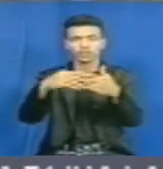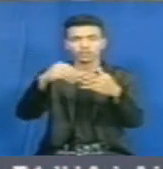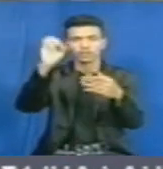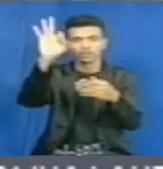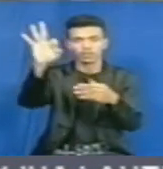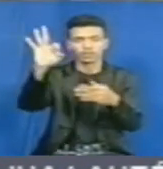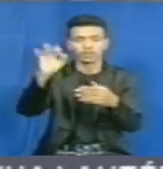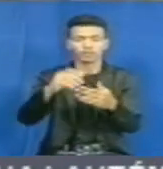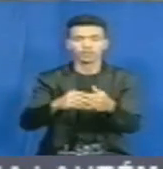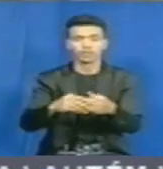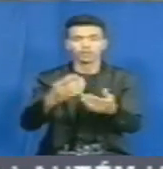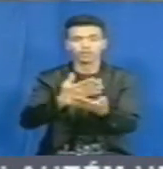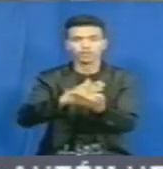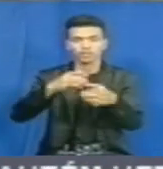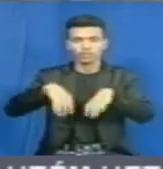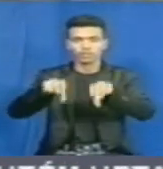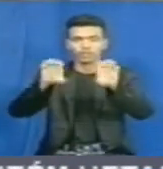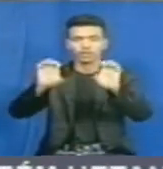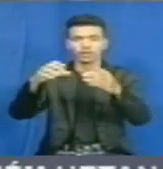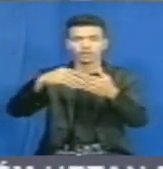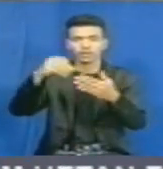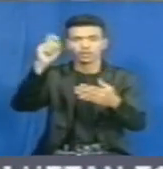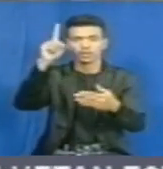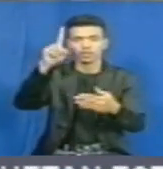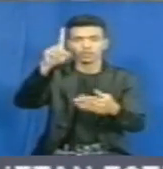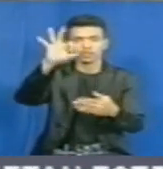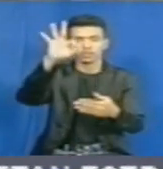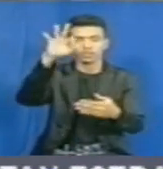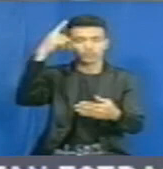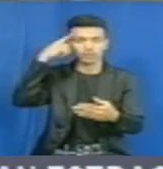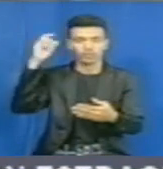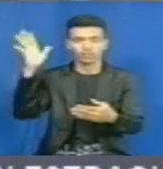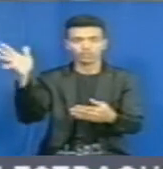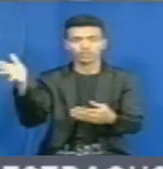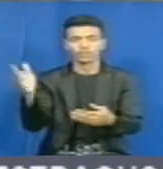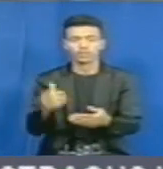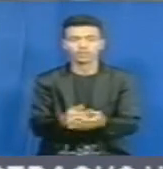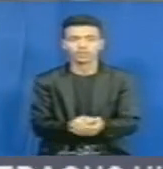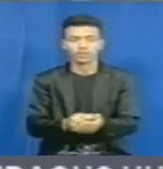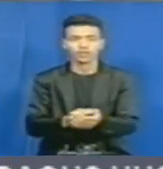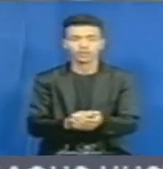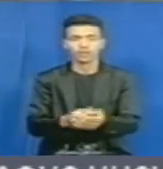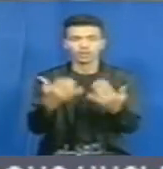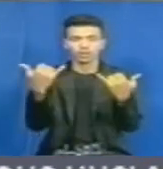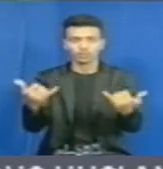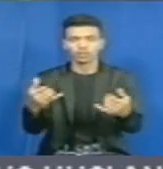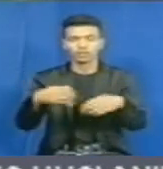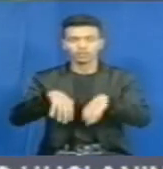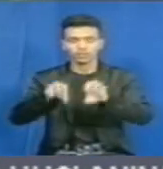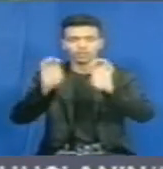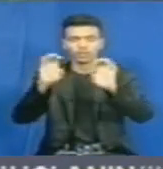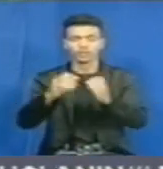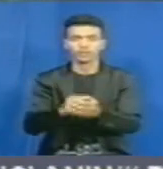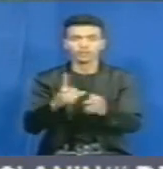ami hola balu 95 mai am fan fal $10 nota la iha ne mam ho am sa sementara am se fante sarne